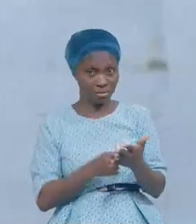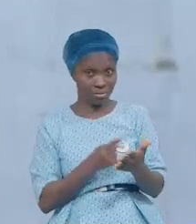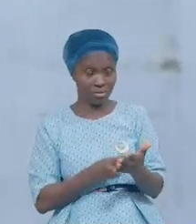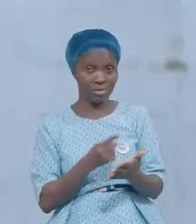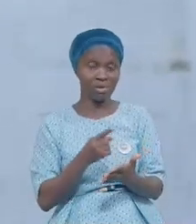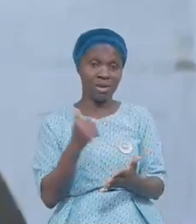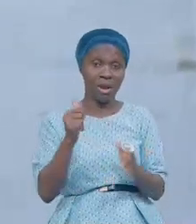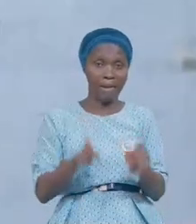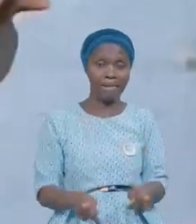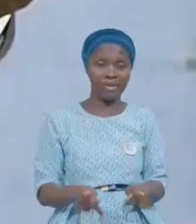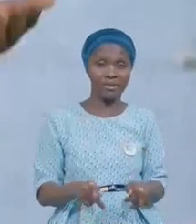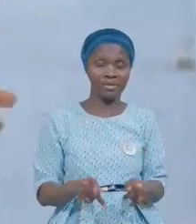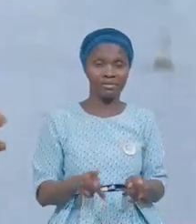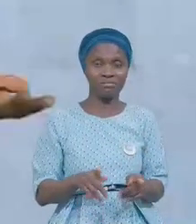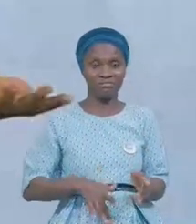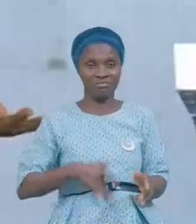Quelqu'un qui a l'air fatigué.